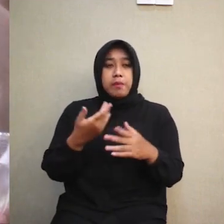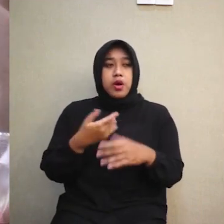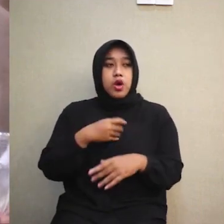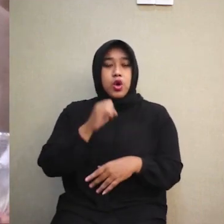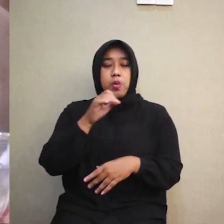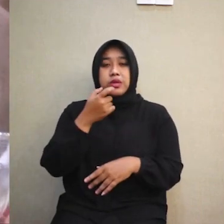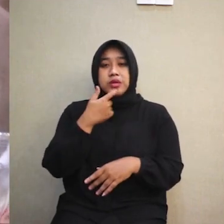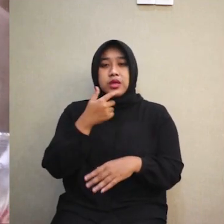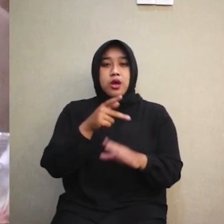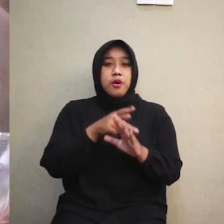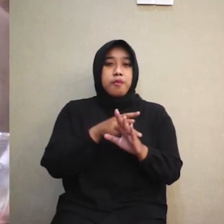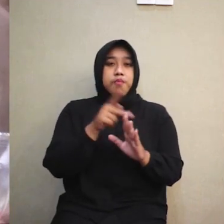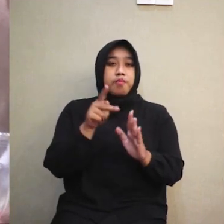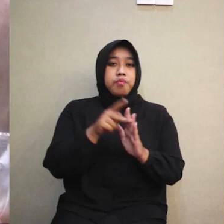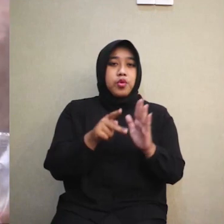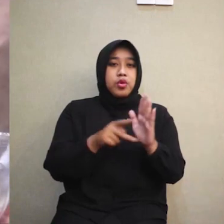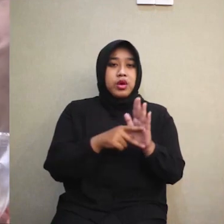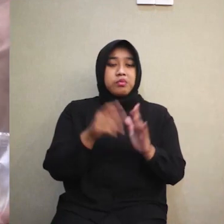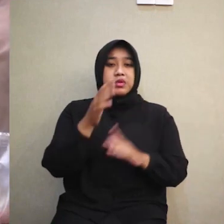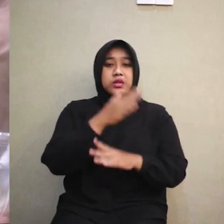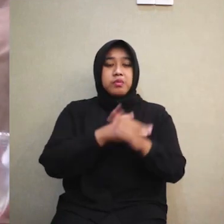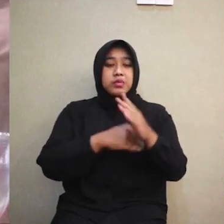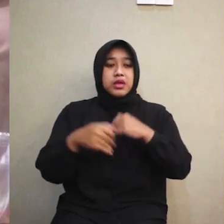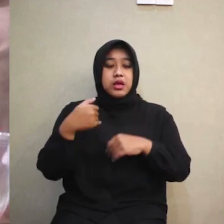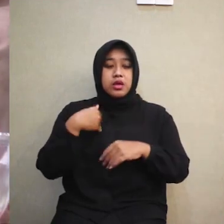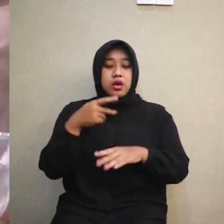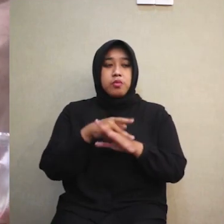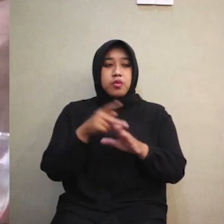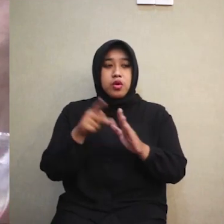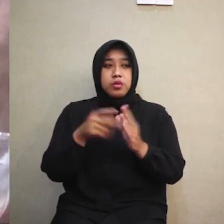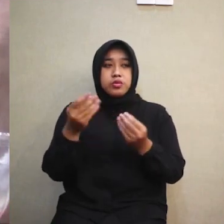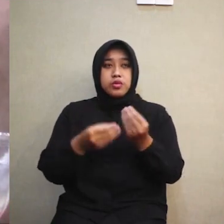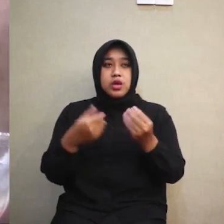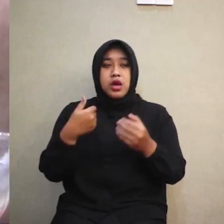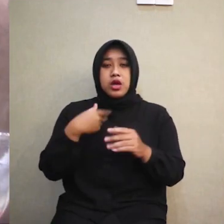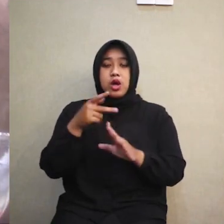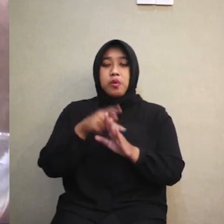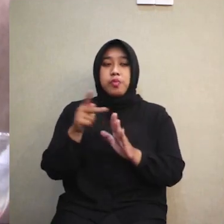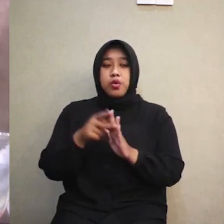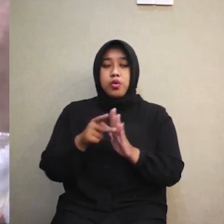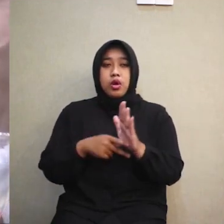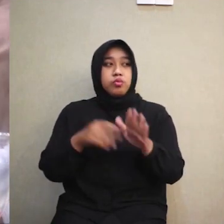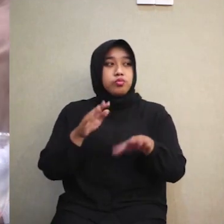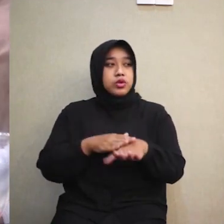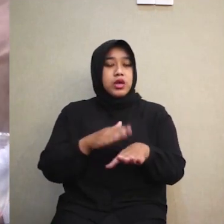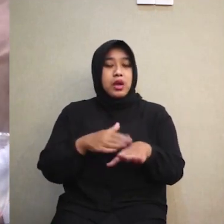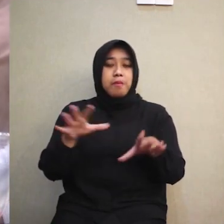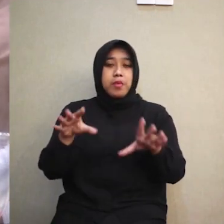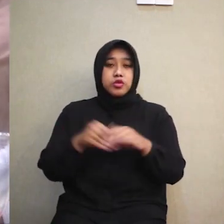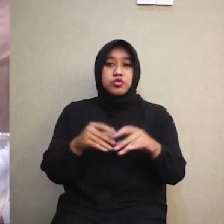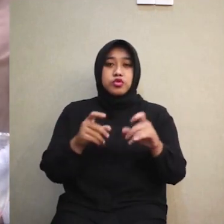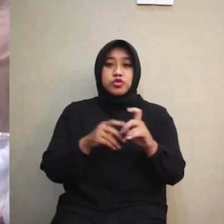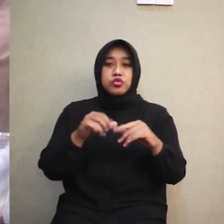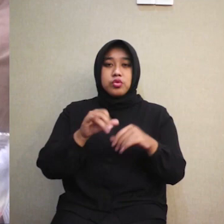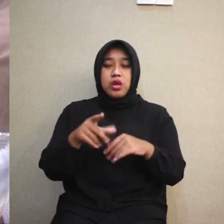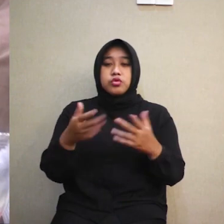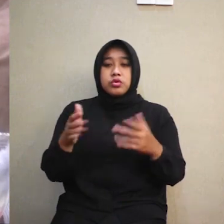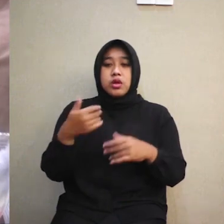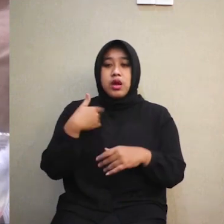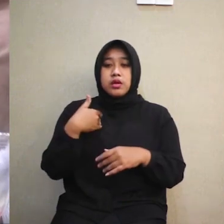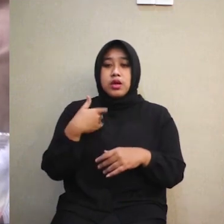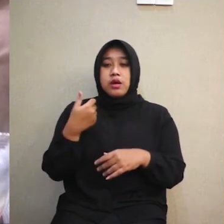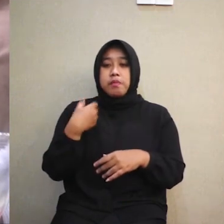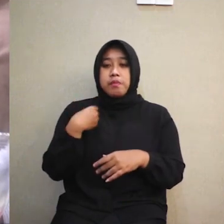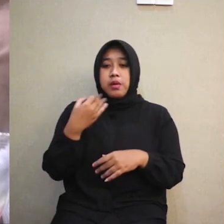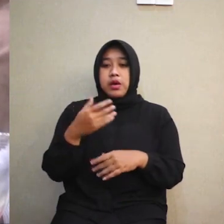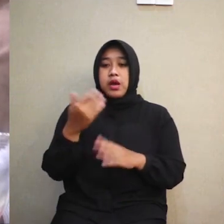ngomongin problem disability itu kan ada program seksual ada problem cultural Nah inilah strukturalnya mungkin sudah ada